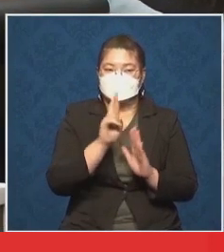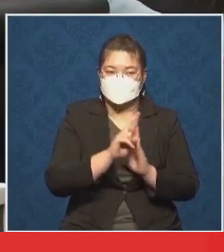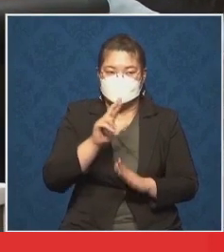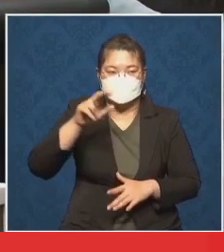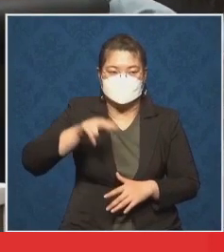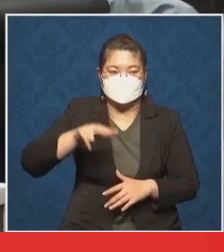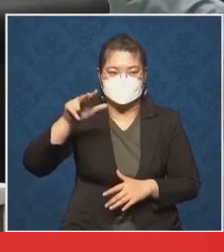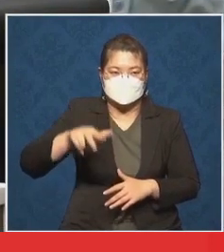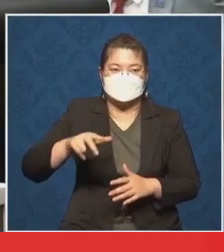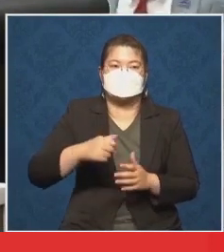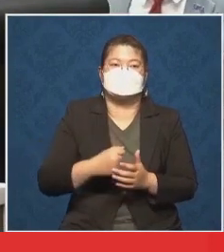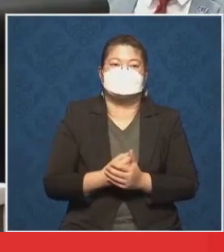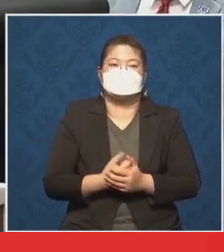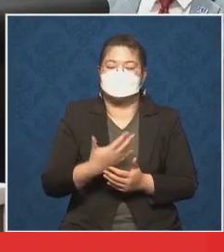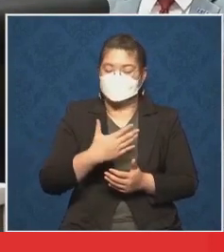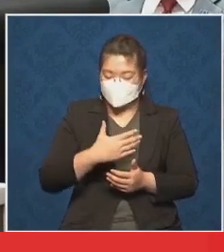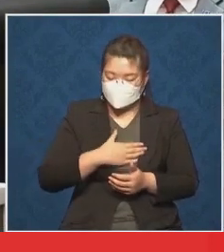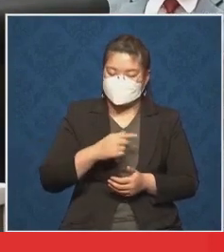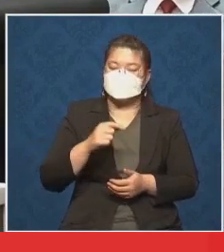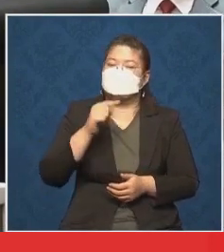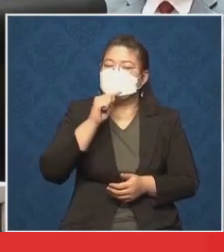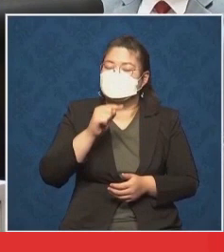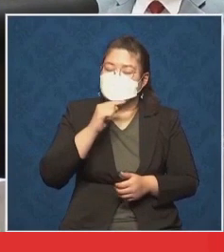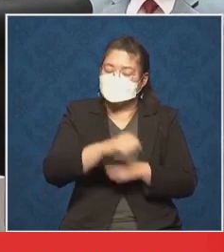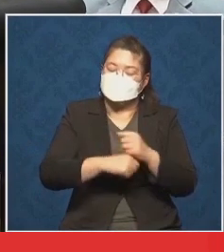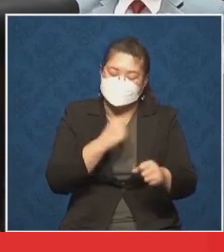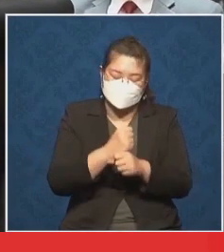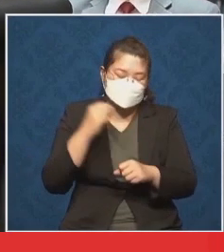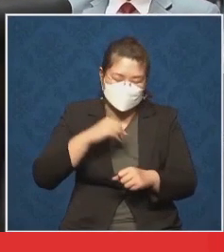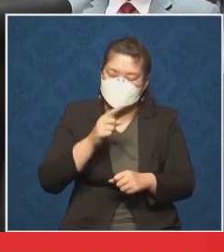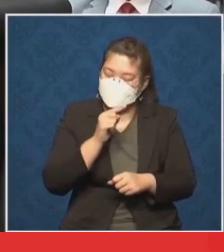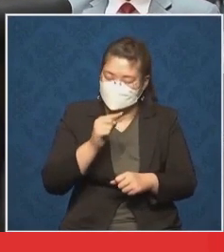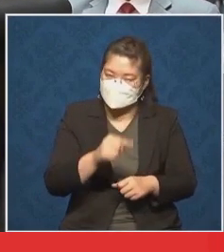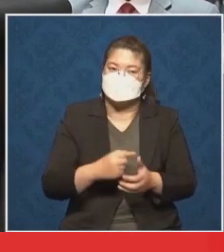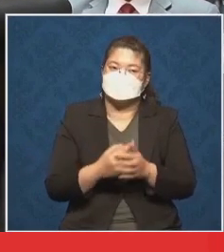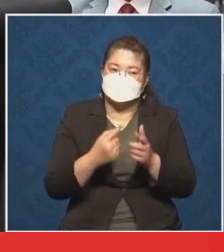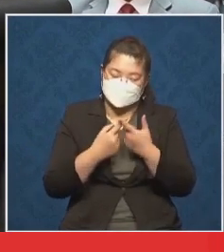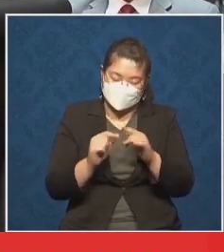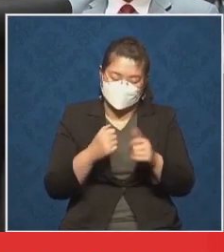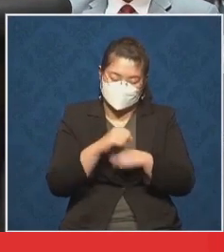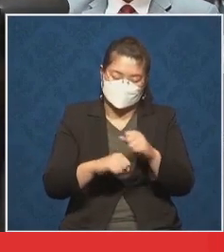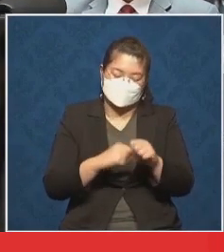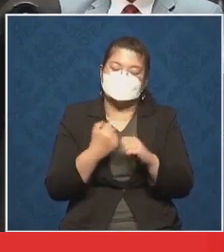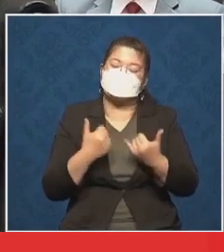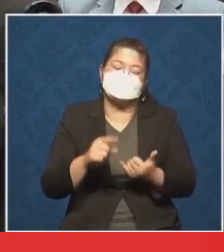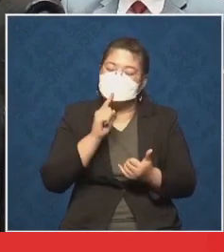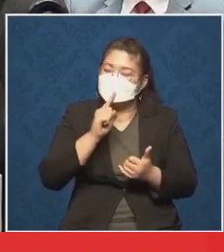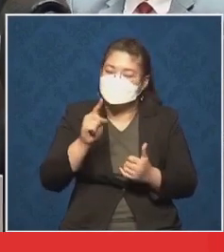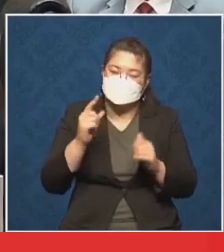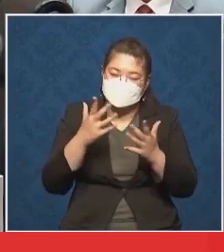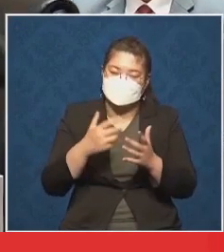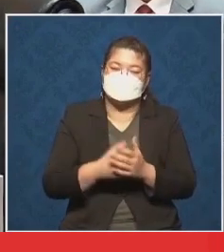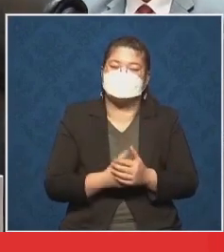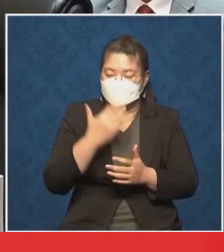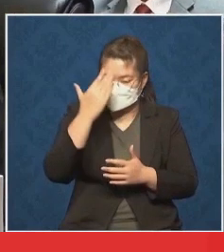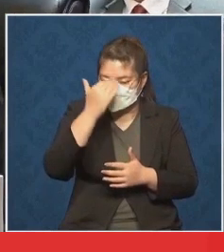รมดาทุกปีก็ต้องต่อว่าท่านนะครับวันปีนี้ขอไม่ต่อว่าก็แล้วกันนะครับเพราะว่าท่านประธ